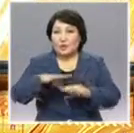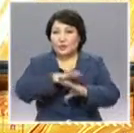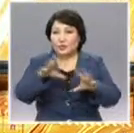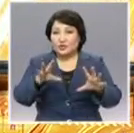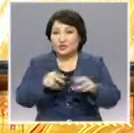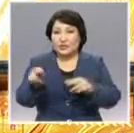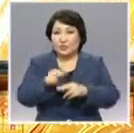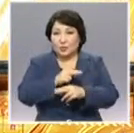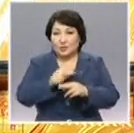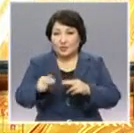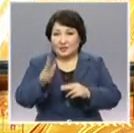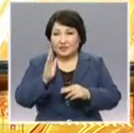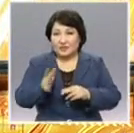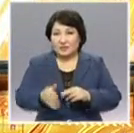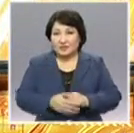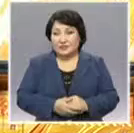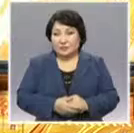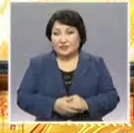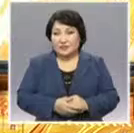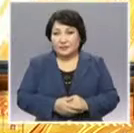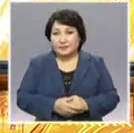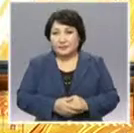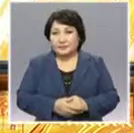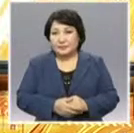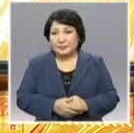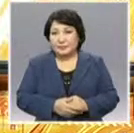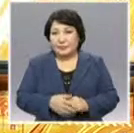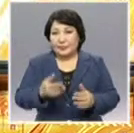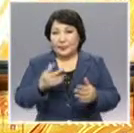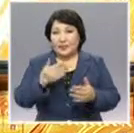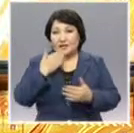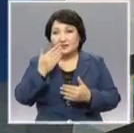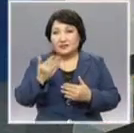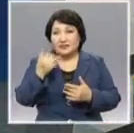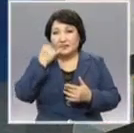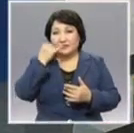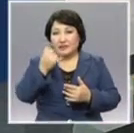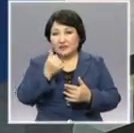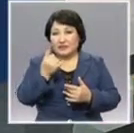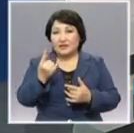өтеді. Хабарласқан алғашқы көрерменіміз де бар екен. Кеш